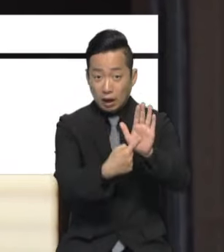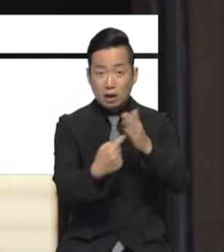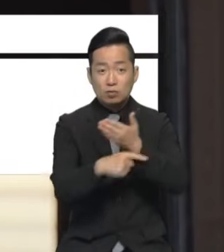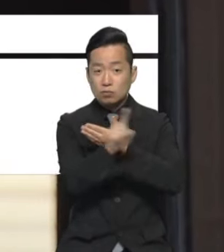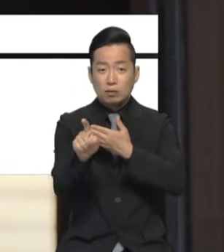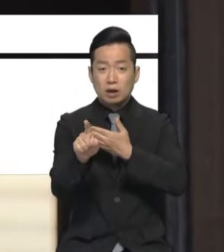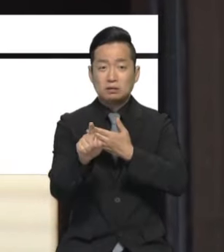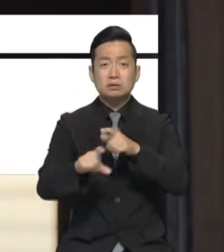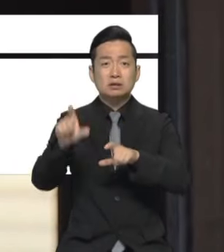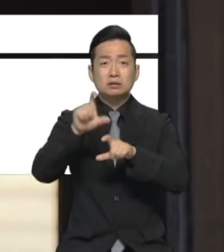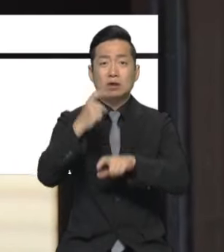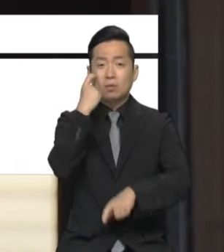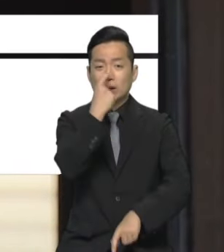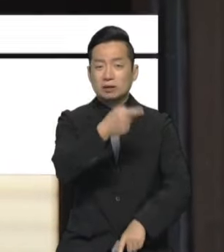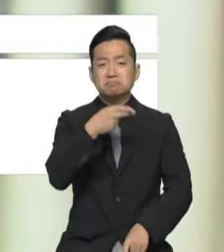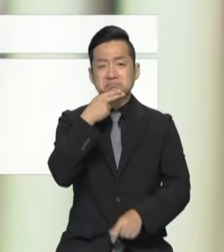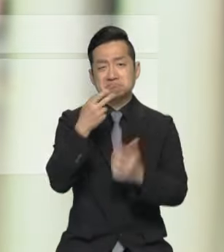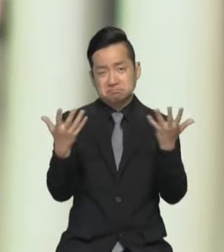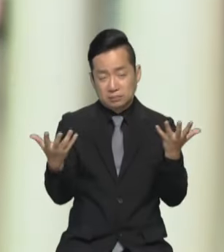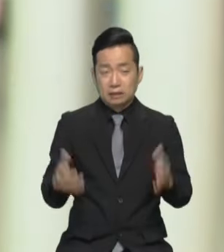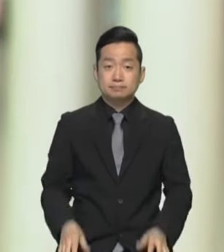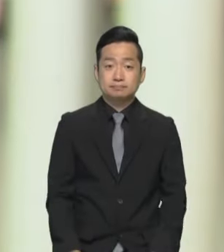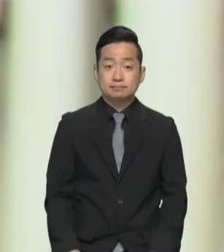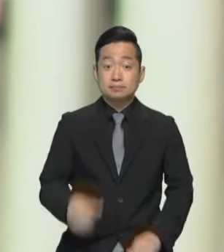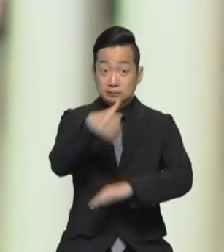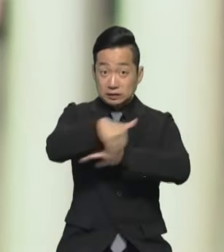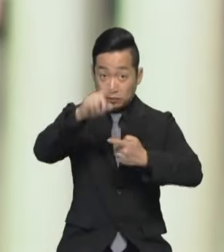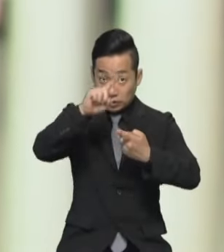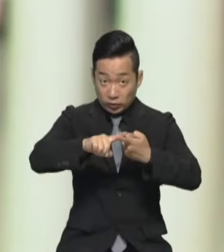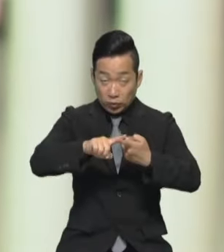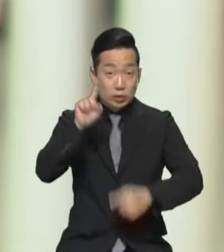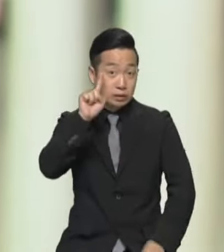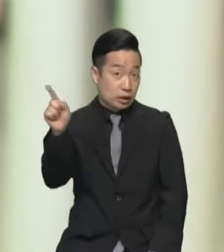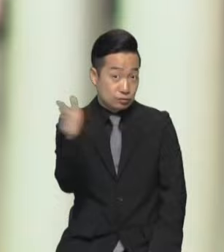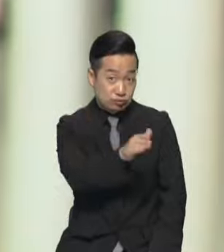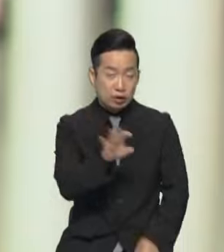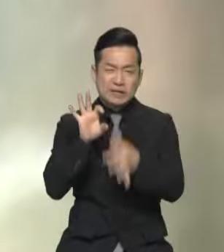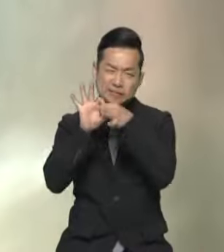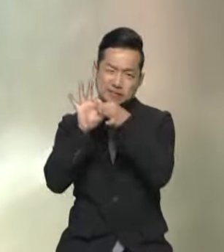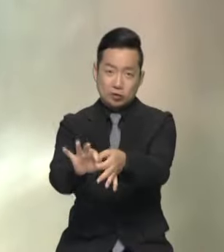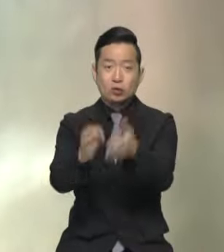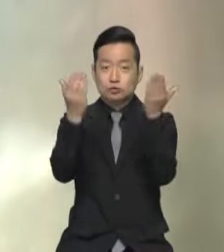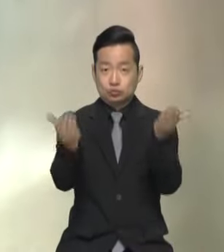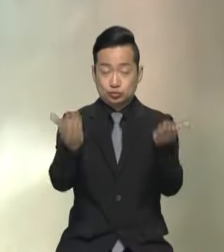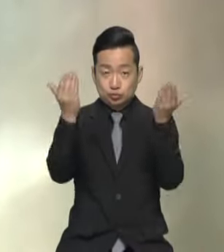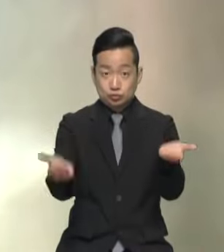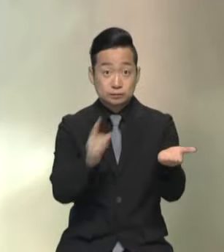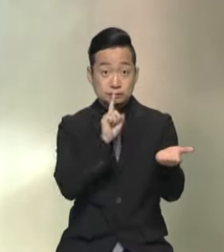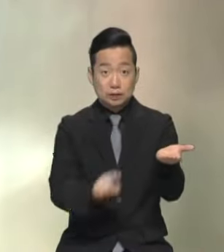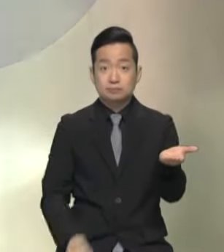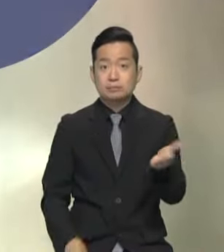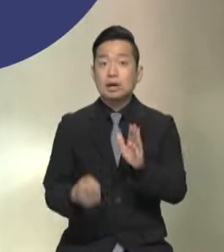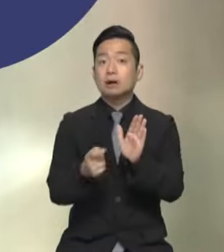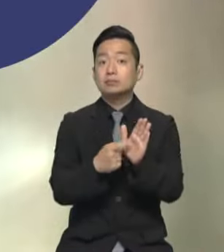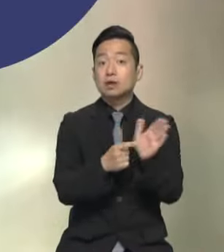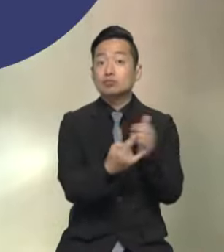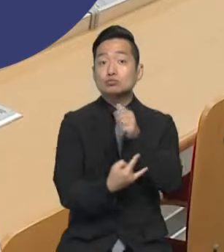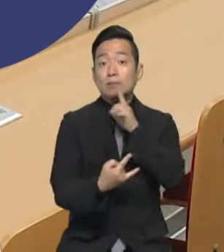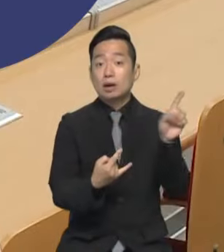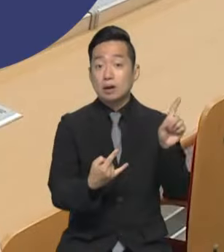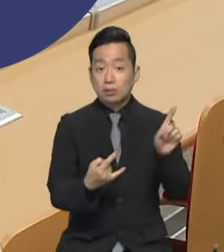이외에 다르게 확인한 것은 없습니다. 예정대로 서울대병원은 내일부터 무기한 휴진을 이어가기로 했는데 비대위 측은